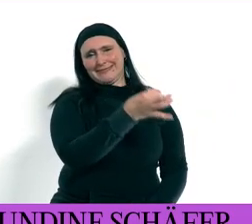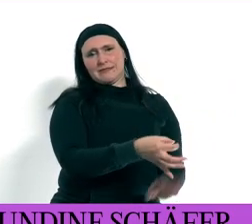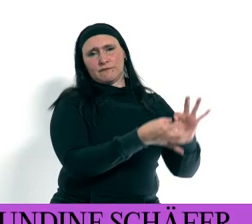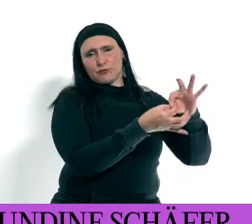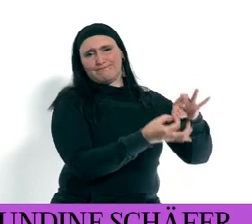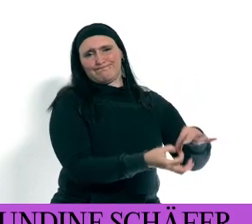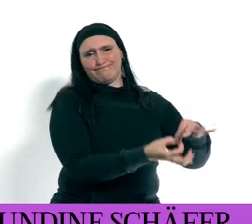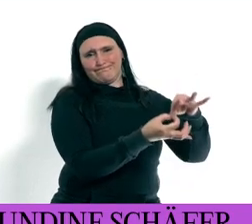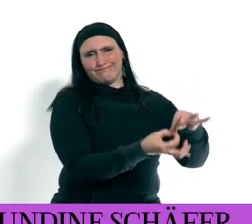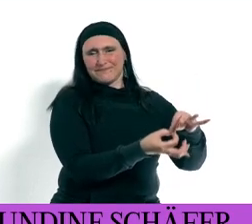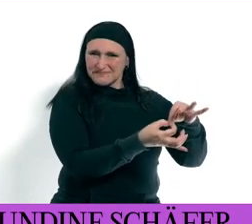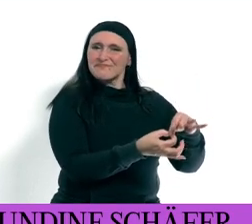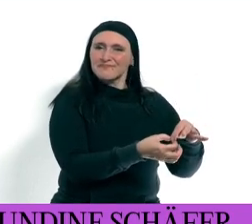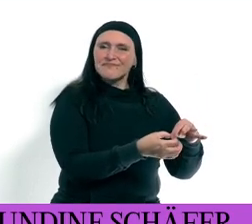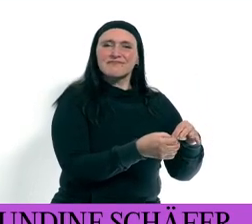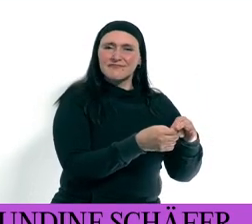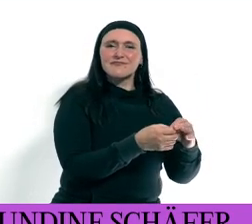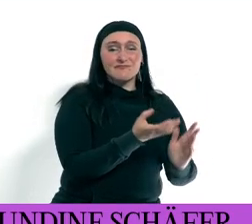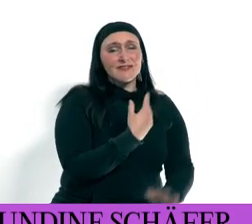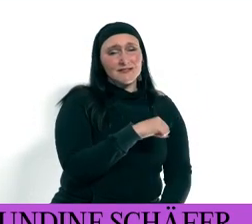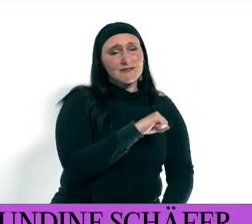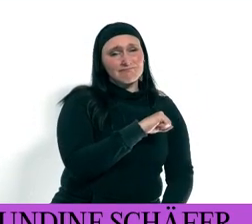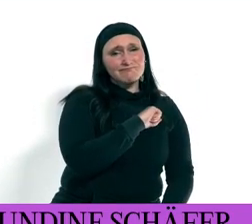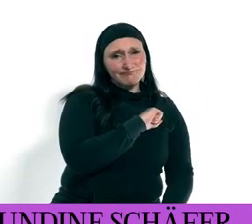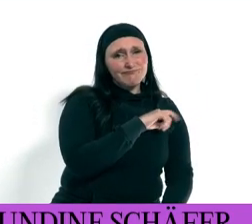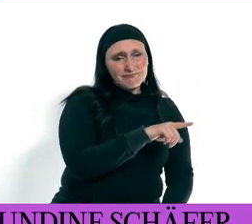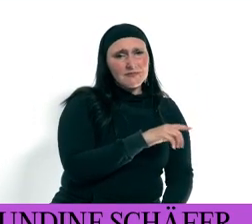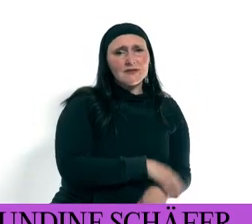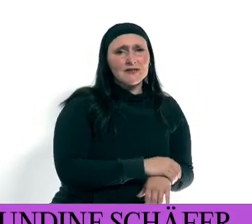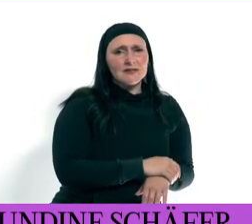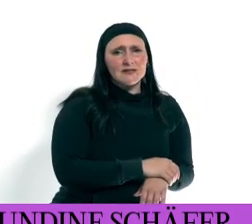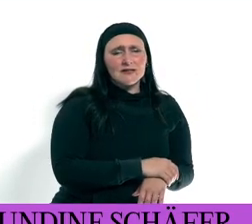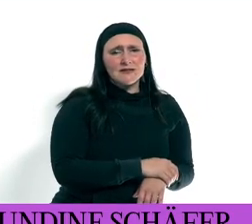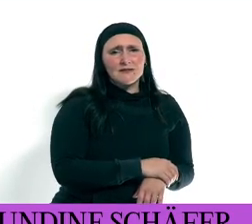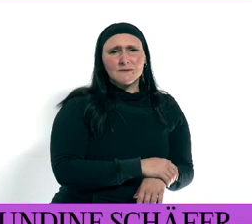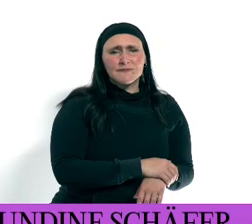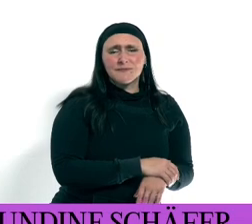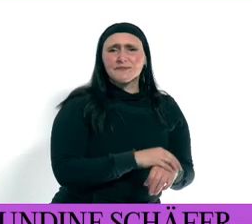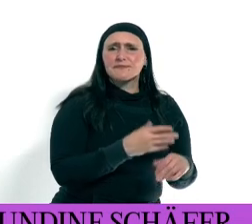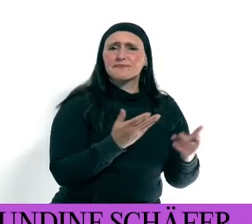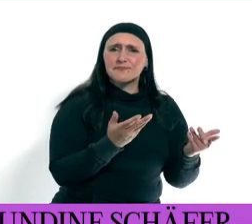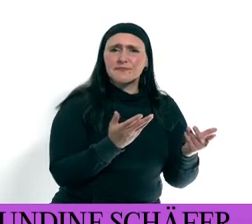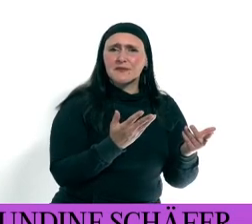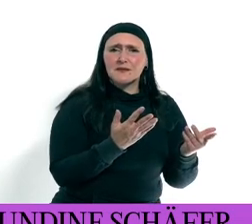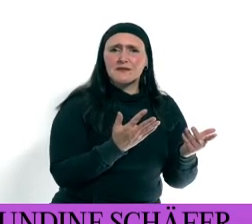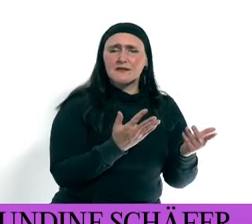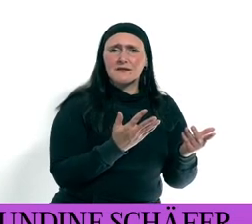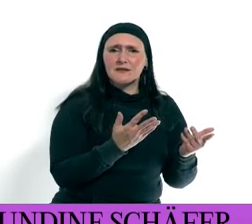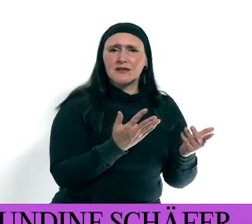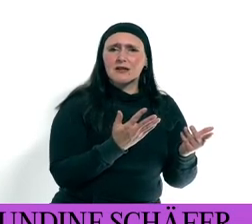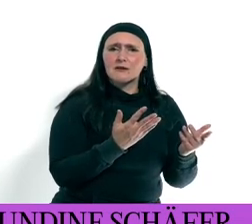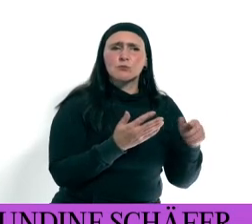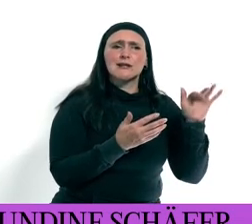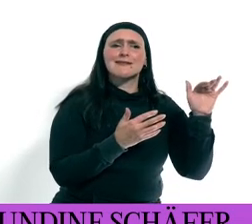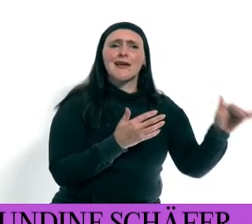einen festen Raum. Das ist sehr, sehr gut, wenn man als Kunstschaffende einen